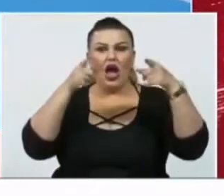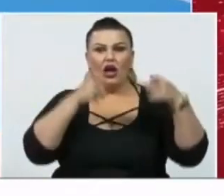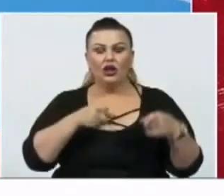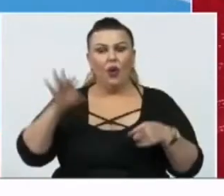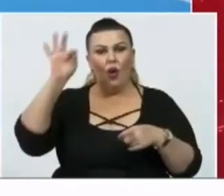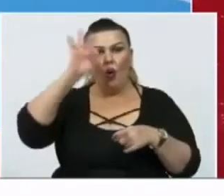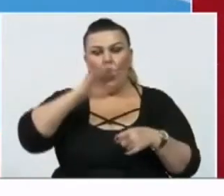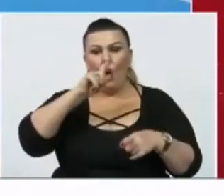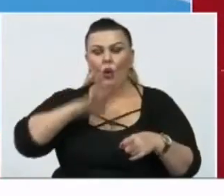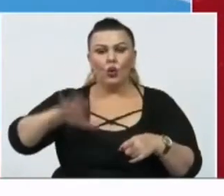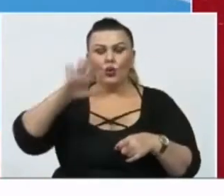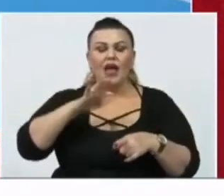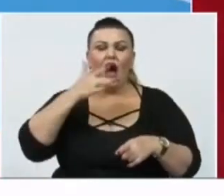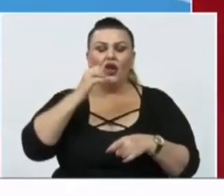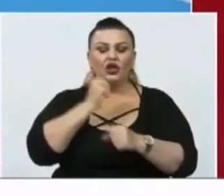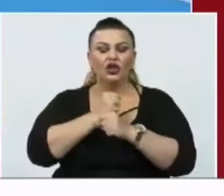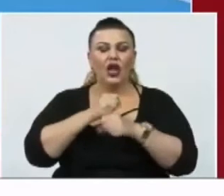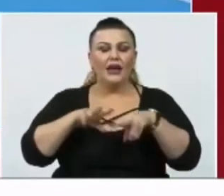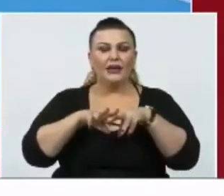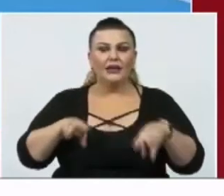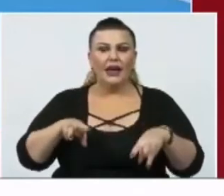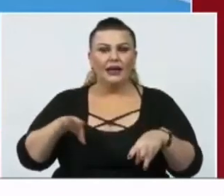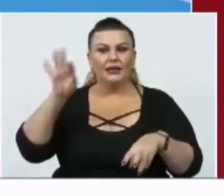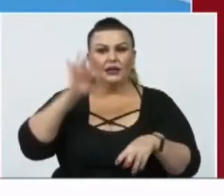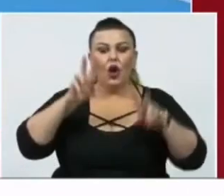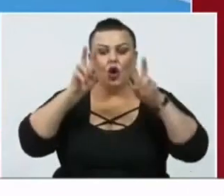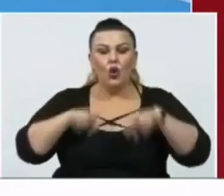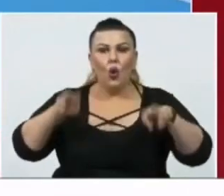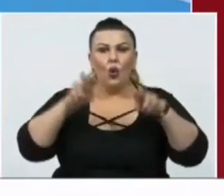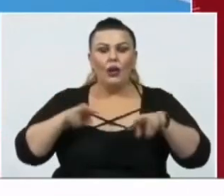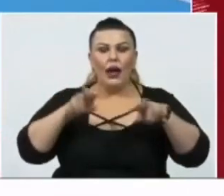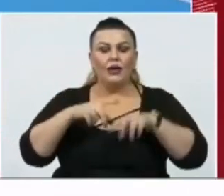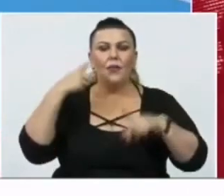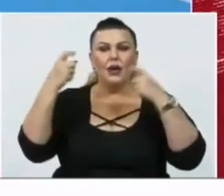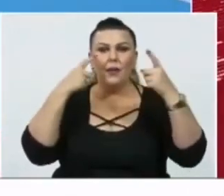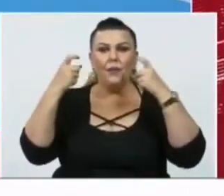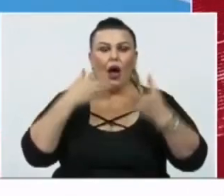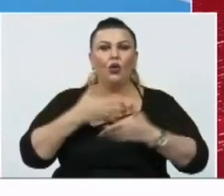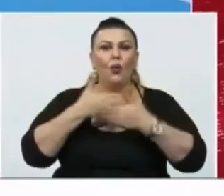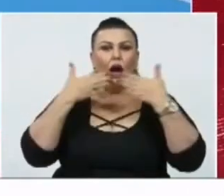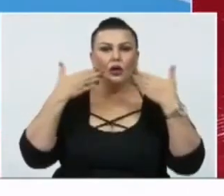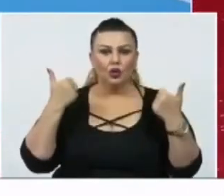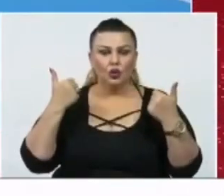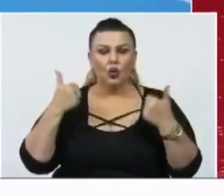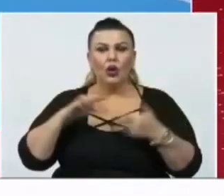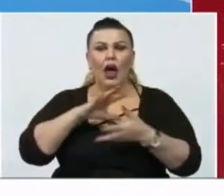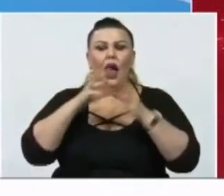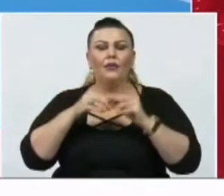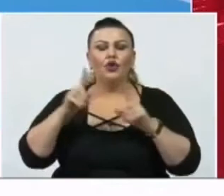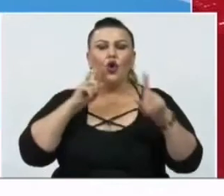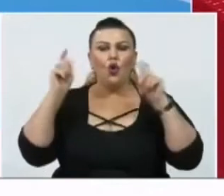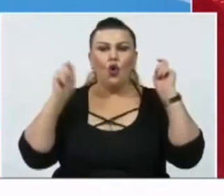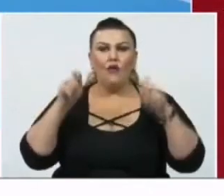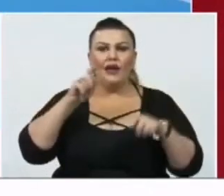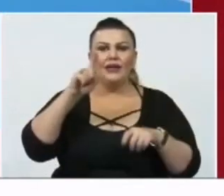barədə Rusiya Xarici İşlər Nazirliyində yoxlanılmış bir məlumat yoxdur. Həmçinin mətbuat konferansında